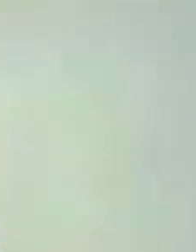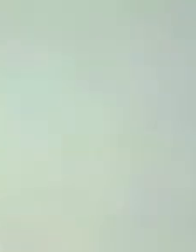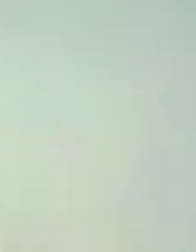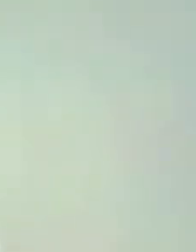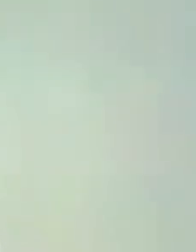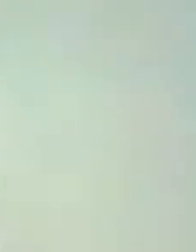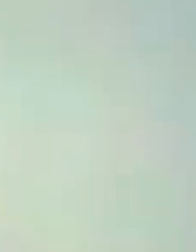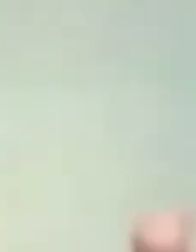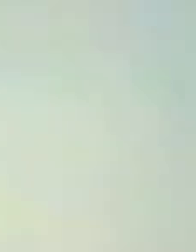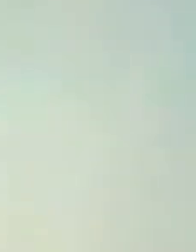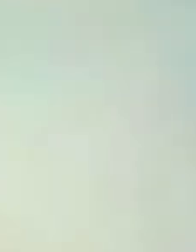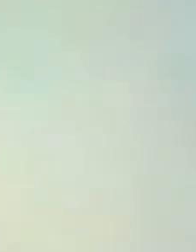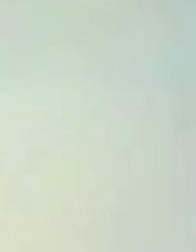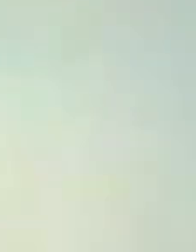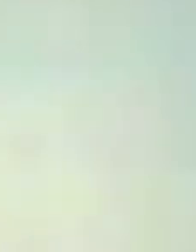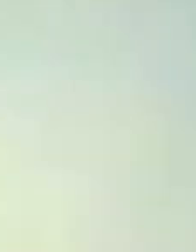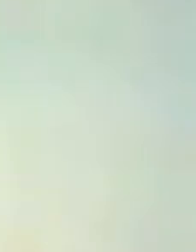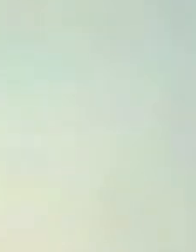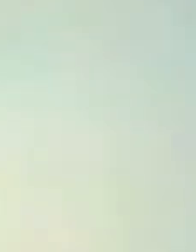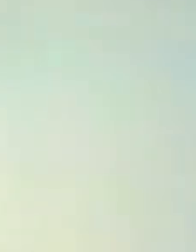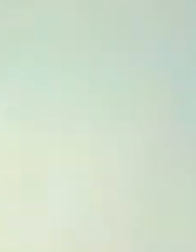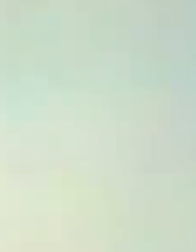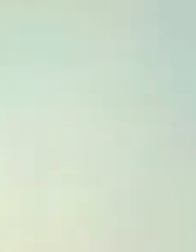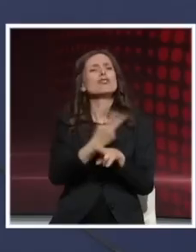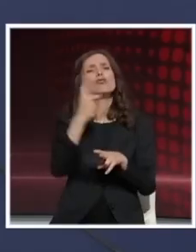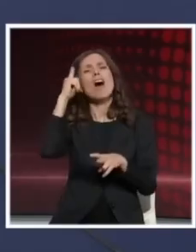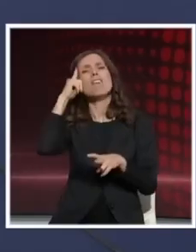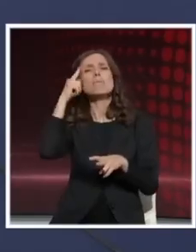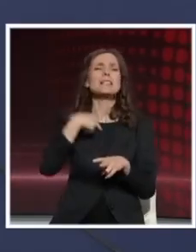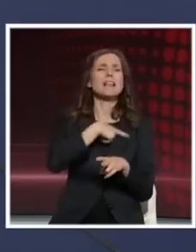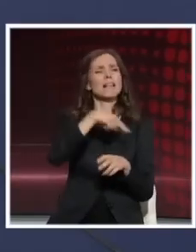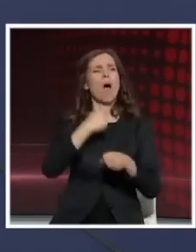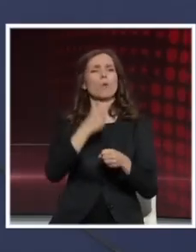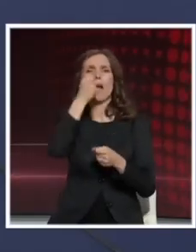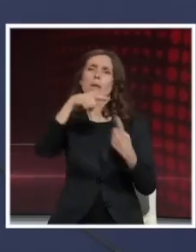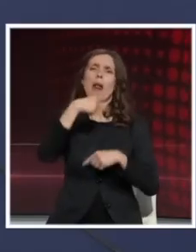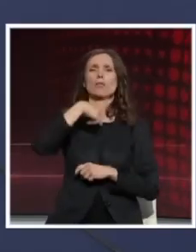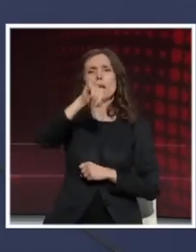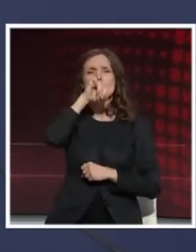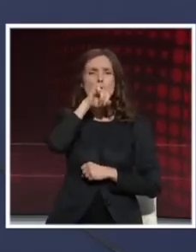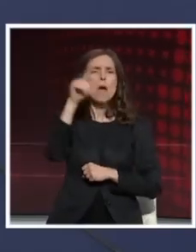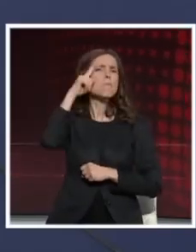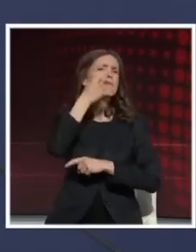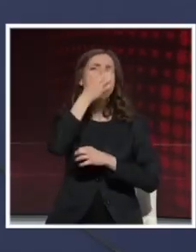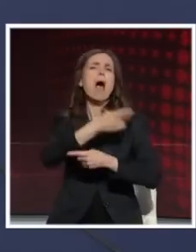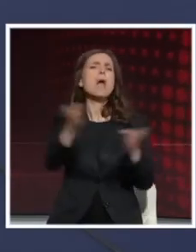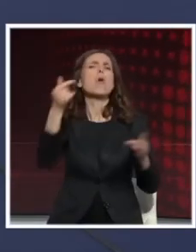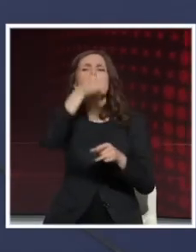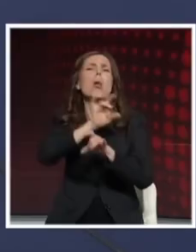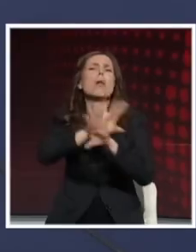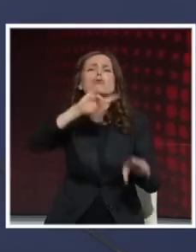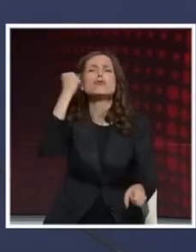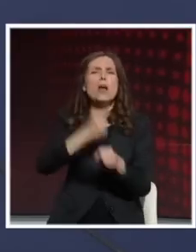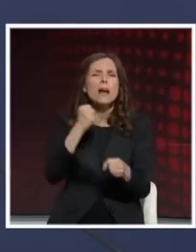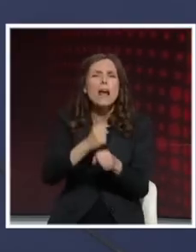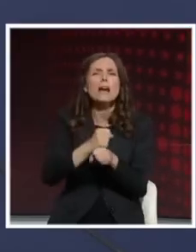ne znaš da ubodeš! Kad tebe vidim, odmah se setim Darvinove teorije. Aj, narode, da ne radimo ništa. Aj svima čarter letove